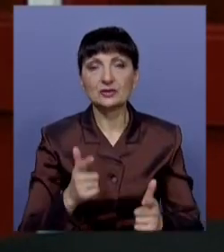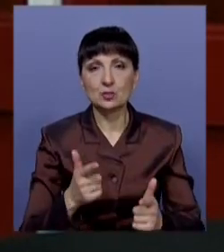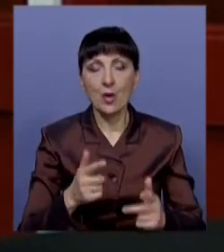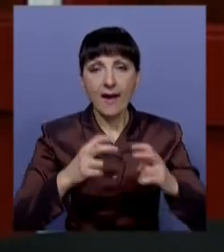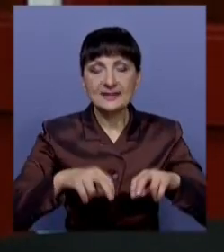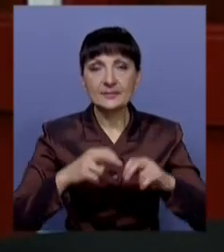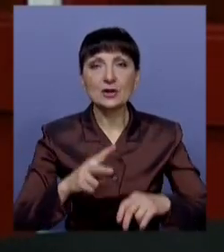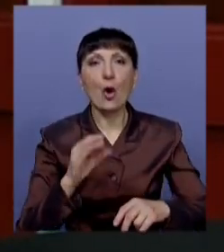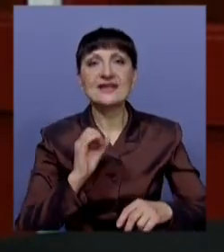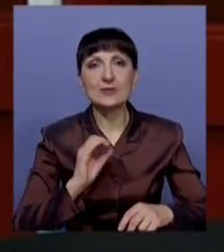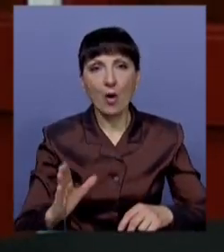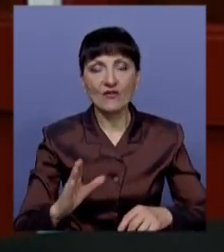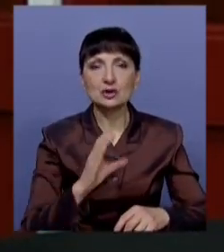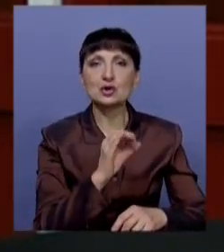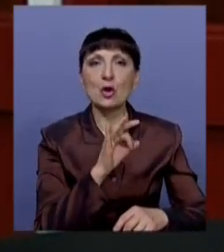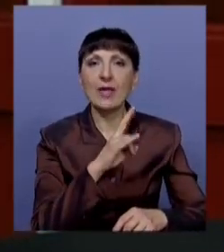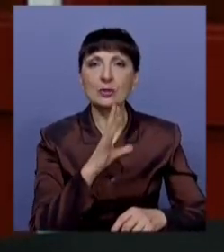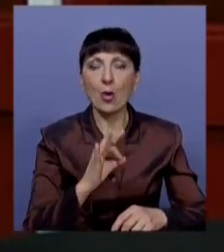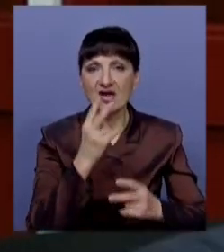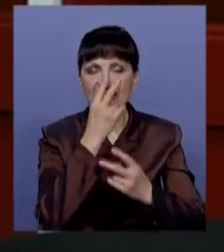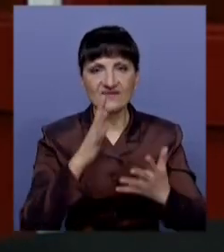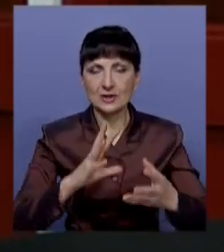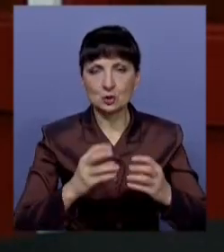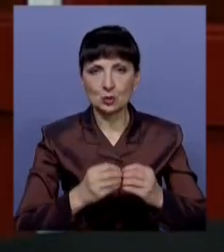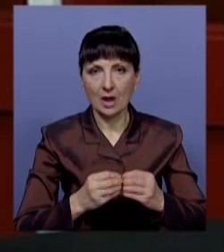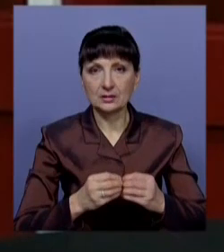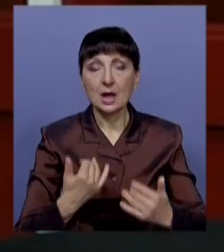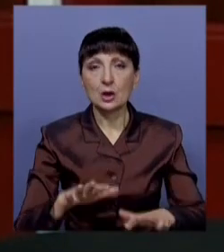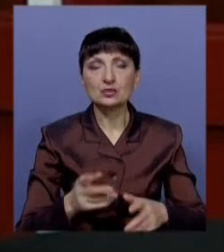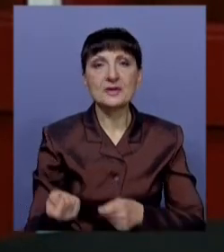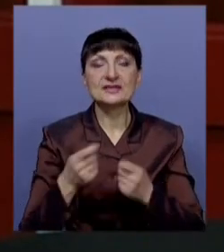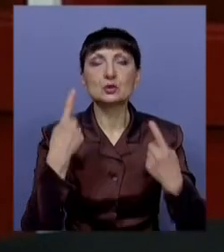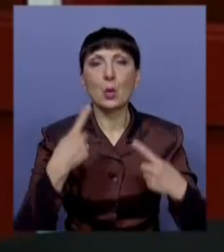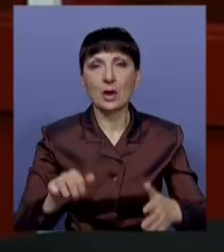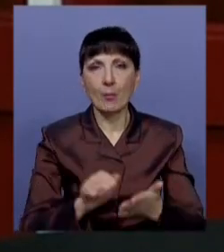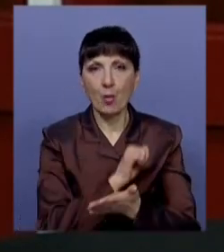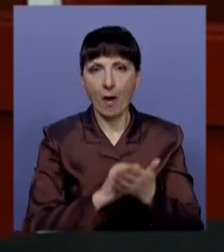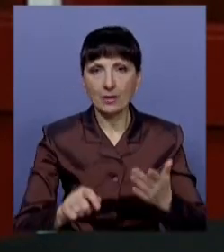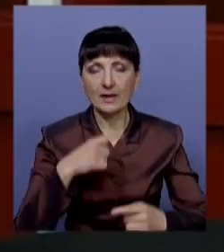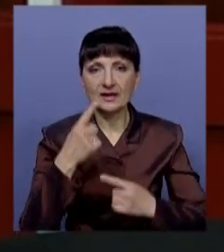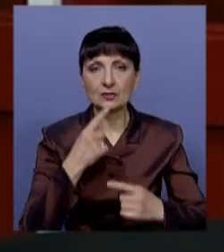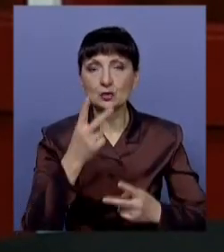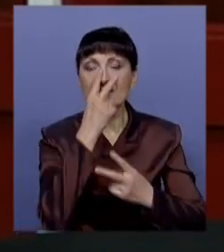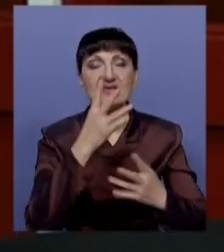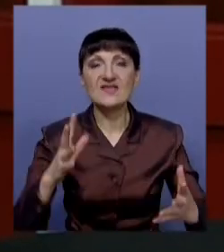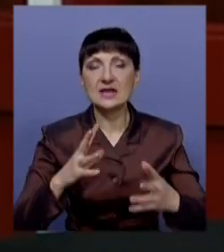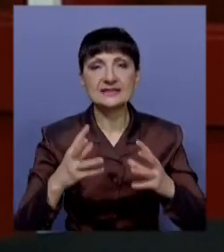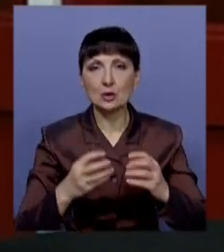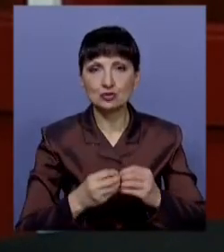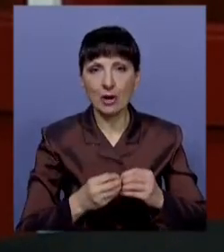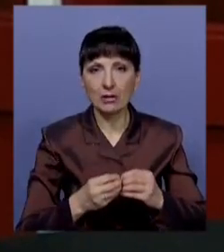Эксперты Колесников и Солоненко не видели эти результаты и принесли другие бумаги. Они говорят, что не видели